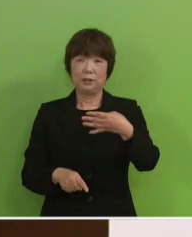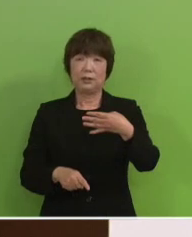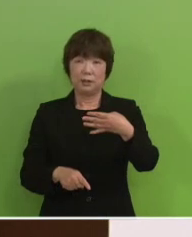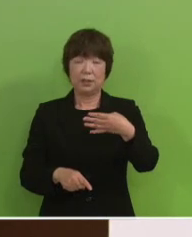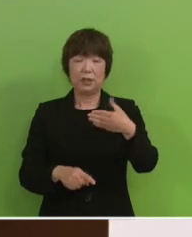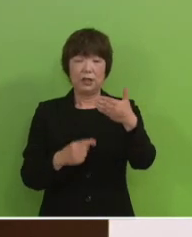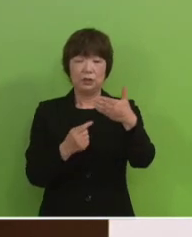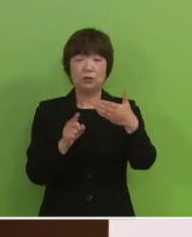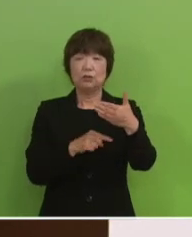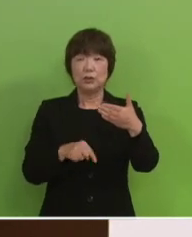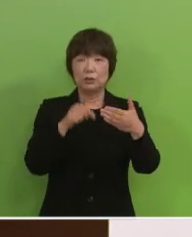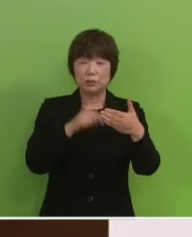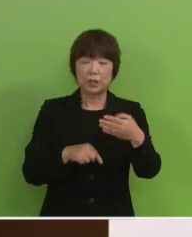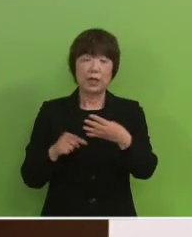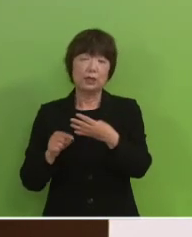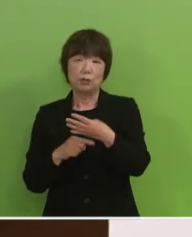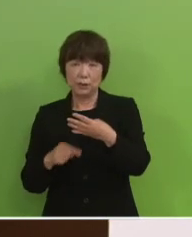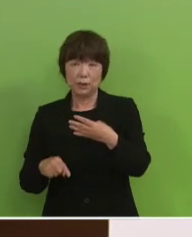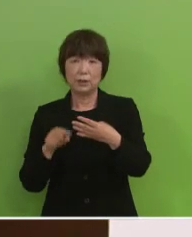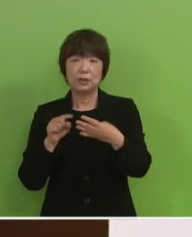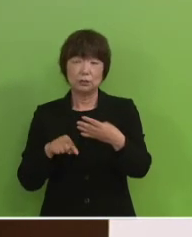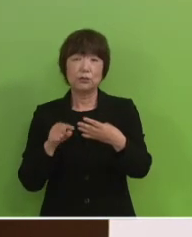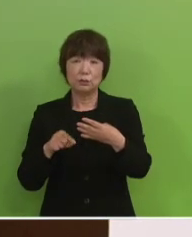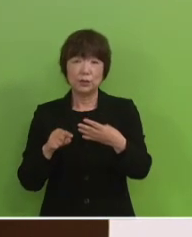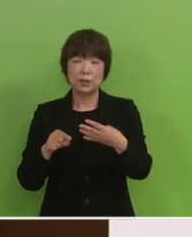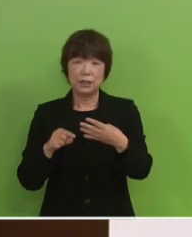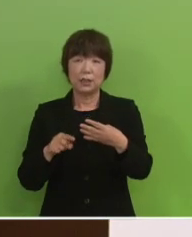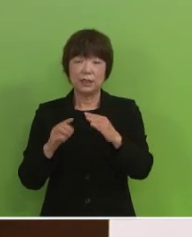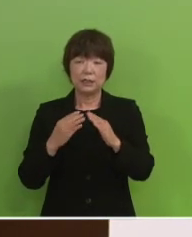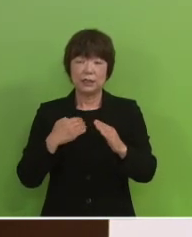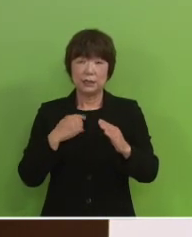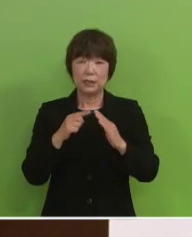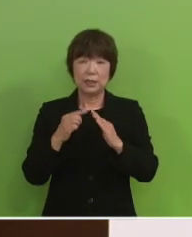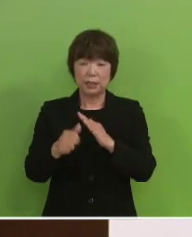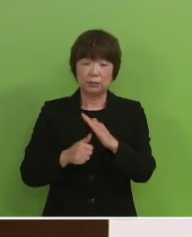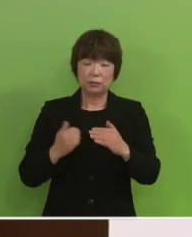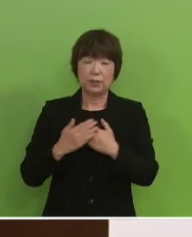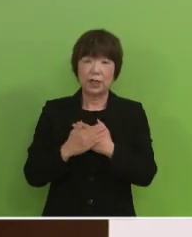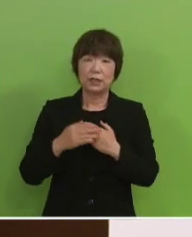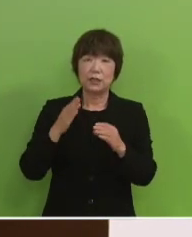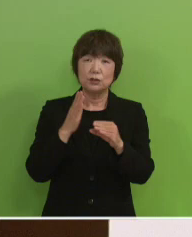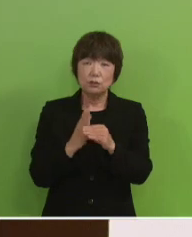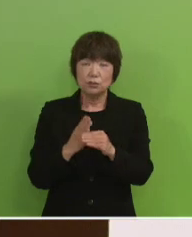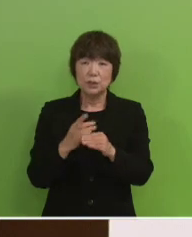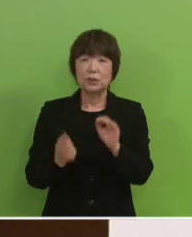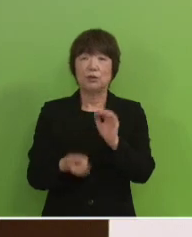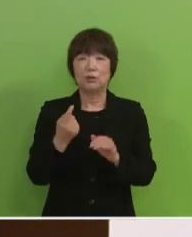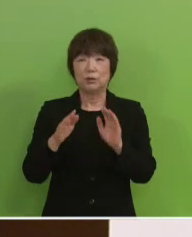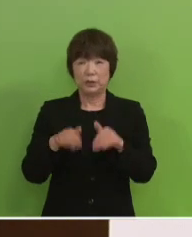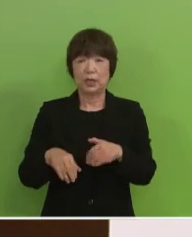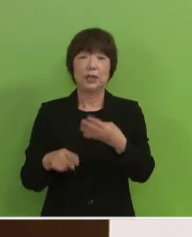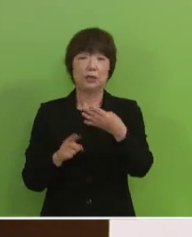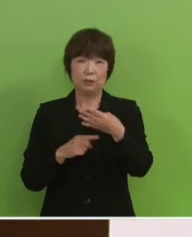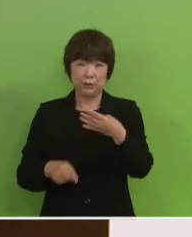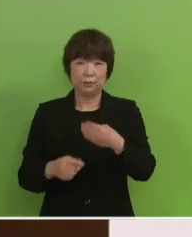救命の師4名がそういった方そういった確認でございます関係者の特定と自宅待機